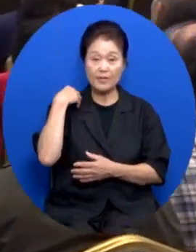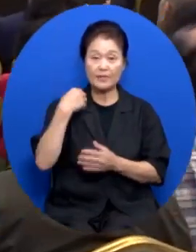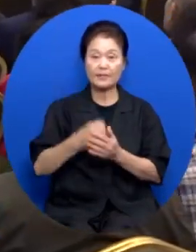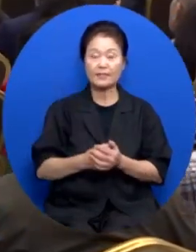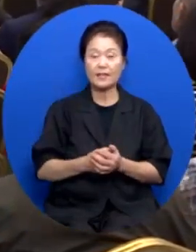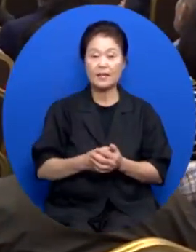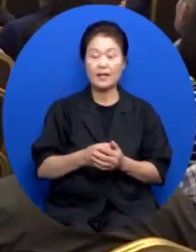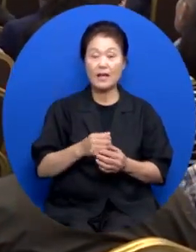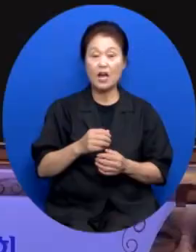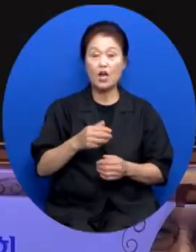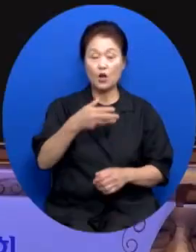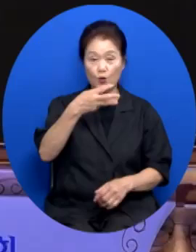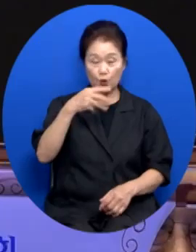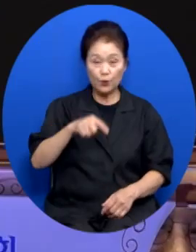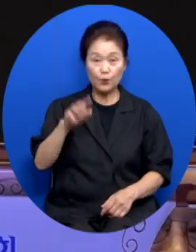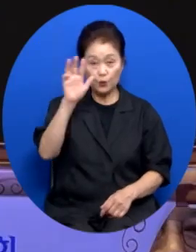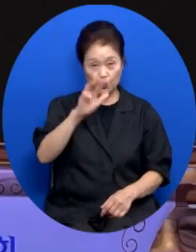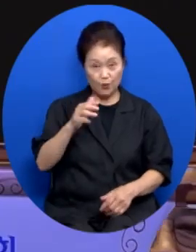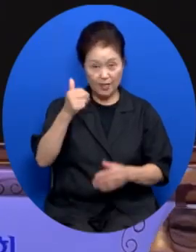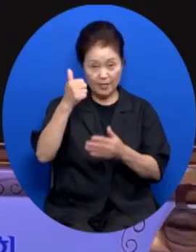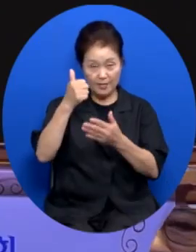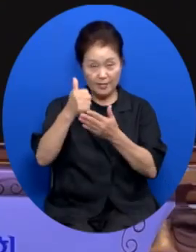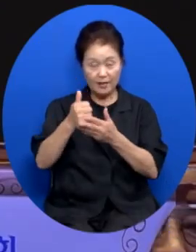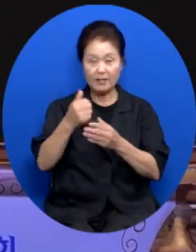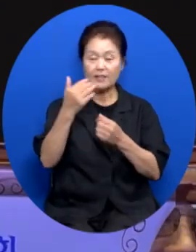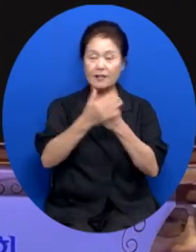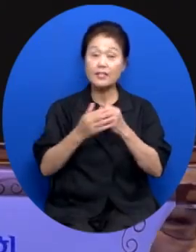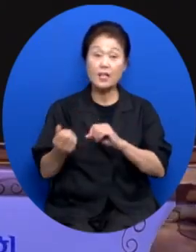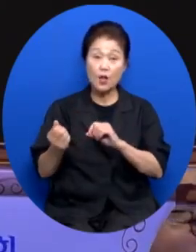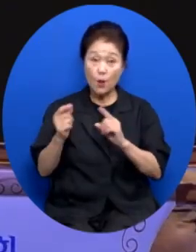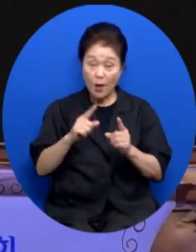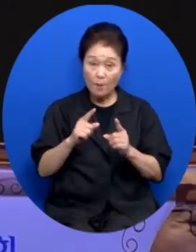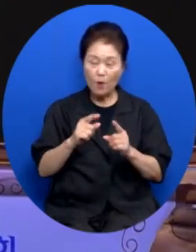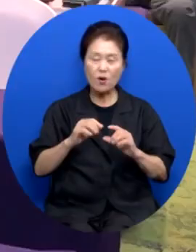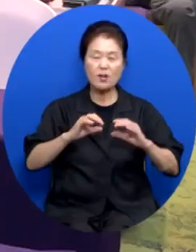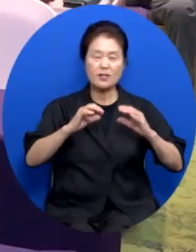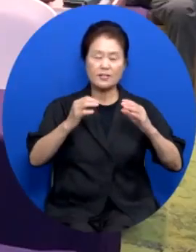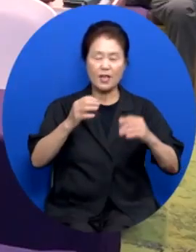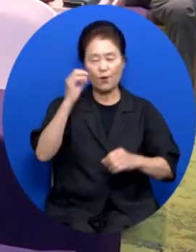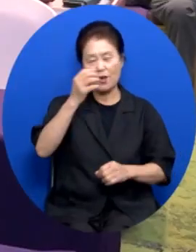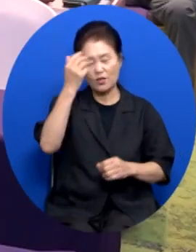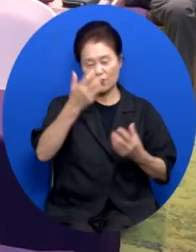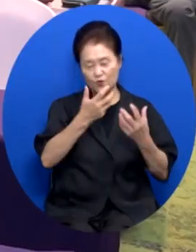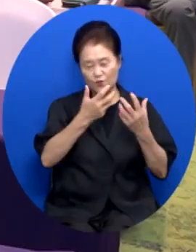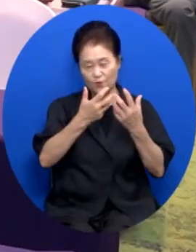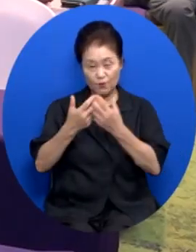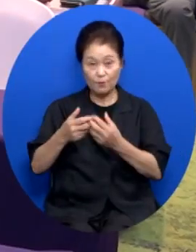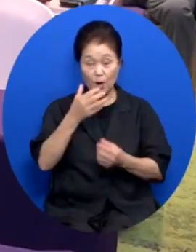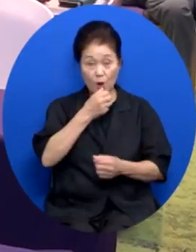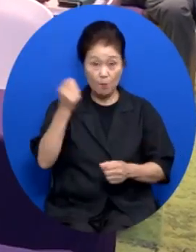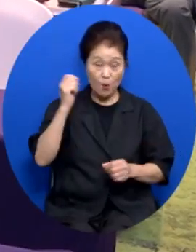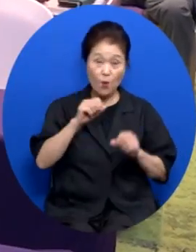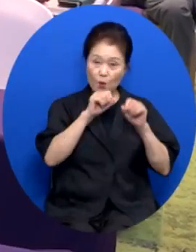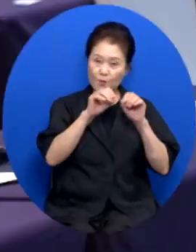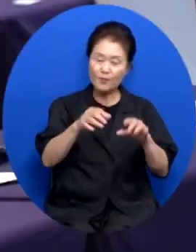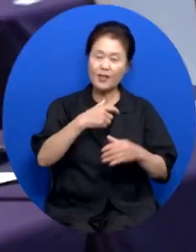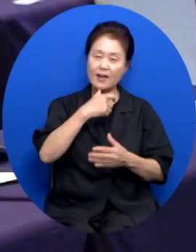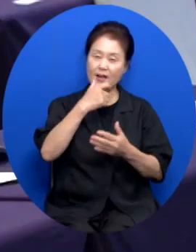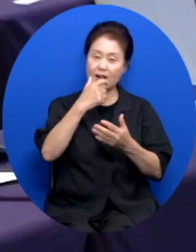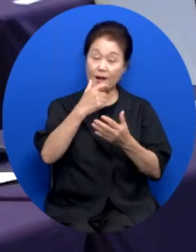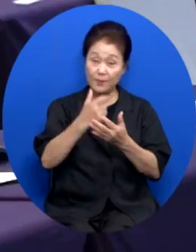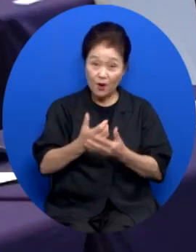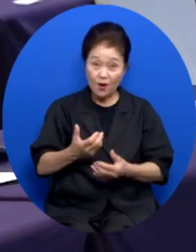대한성결교회 류승동 총회장은 은혜의 회복은 물론 회개와 성령 충만 복음 전도의 감격을 누리는